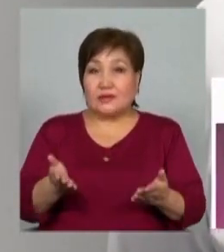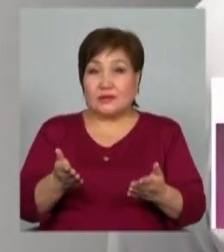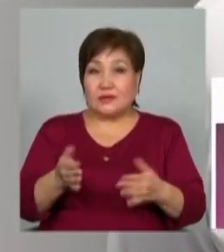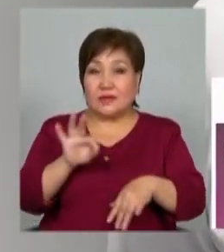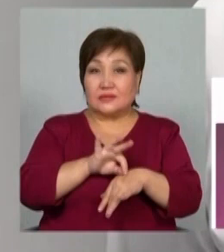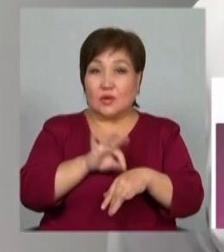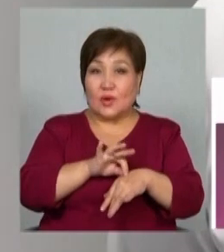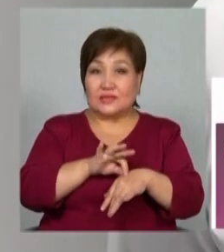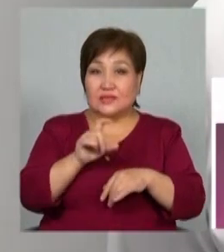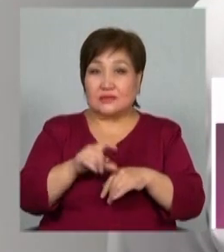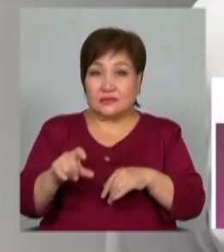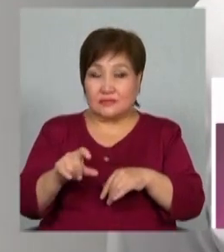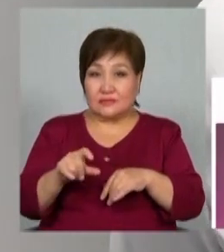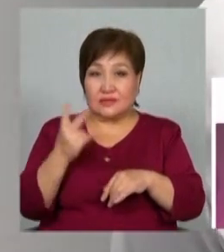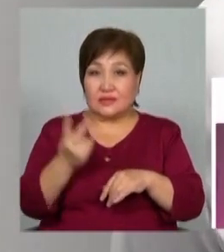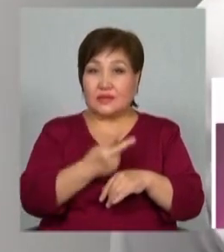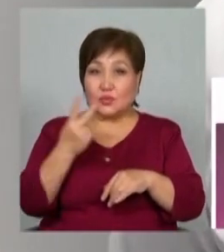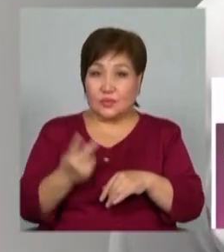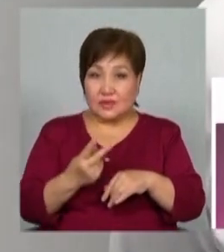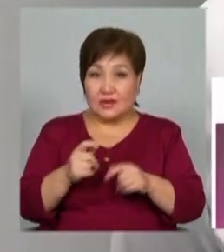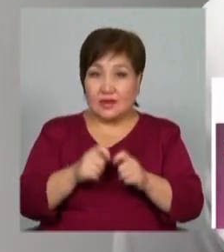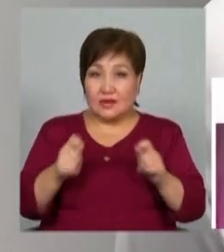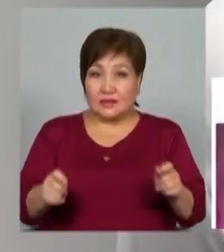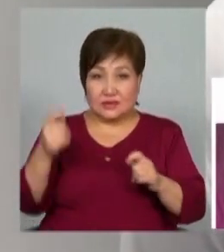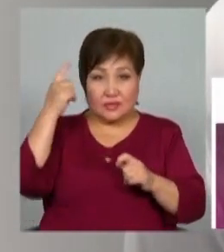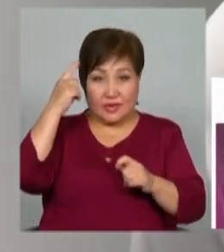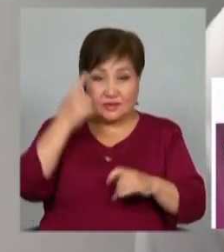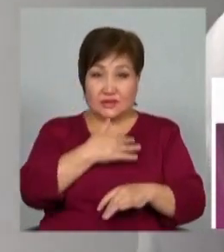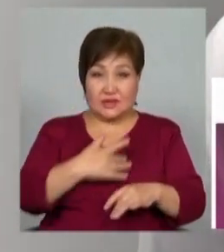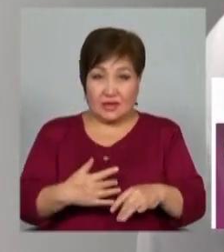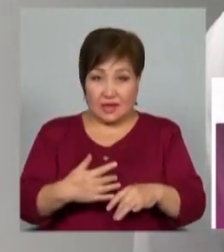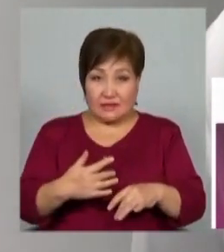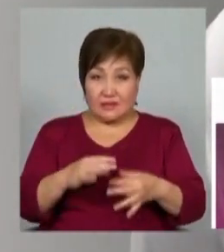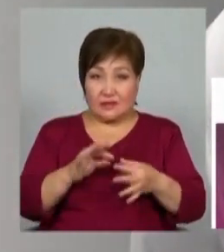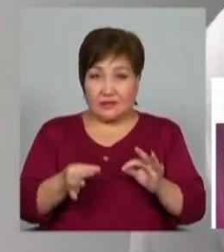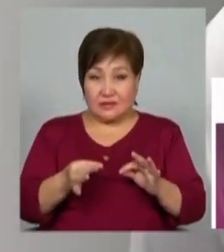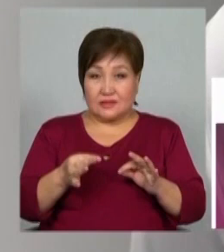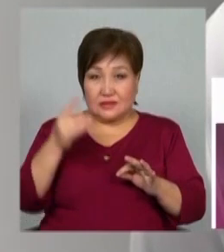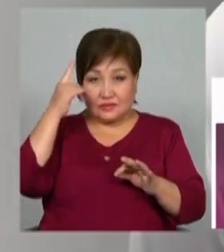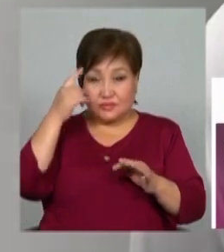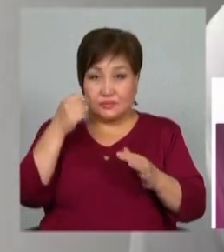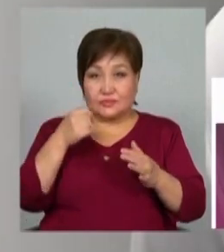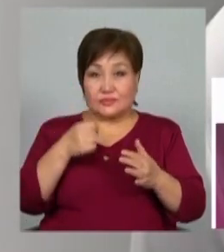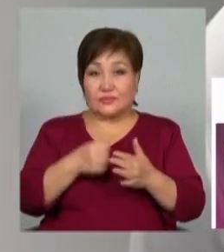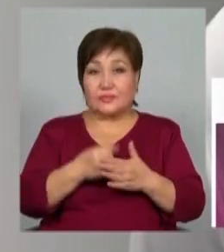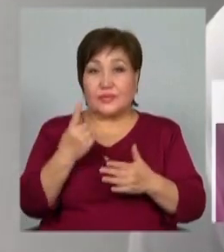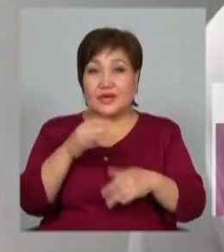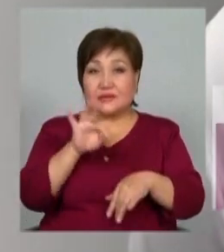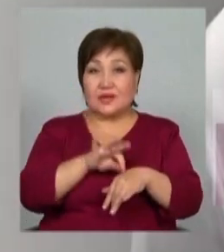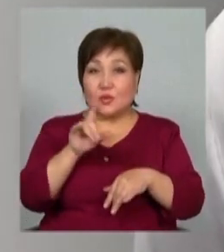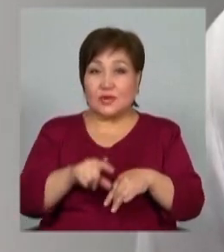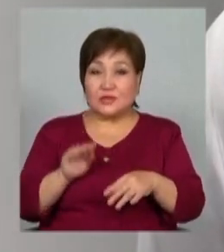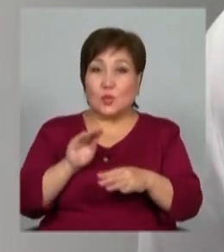Науқастардың екеуінде де ашық бас ми жарақаты диагнозымен мидың ауыр дәрежелі соғылуы. Бір науқаста